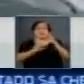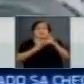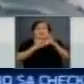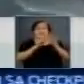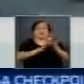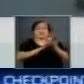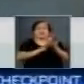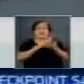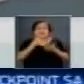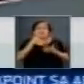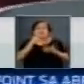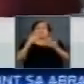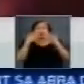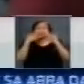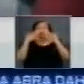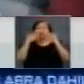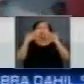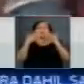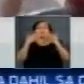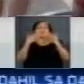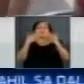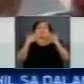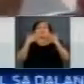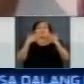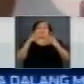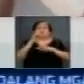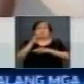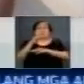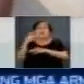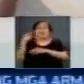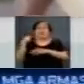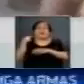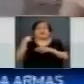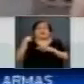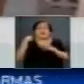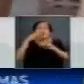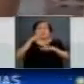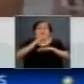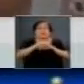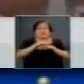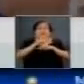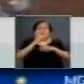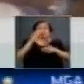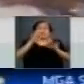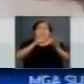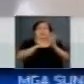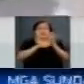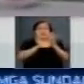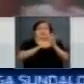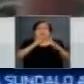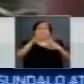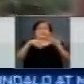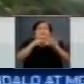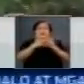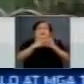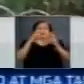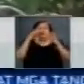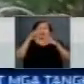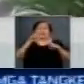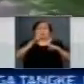dahil isa nga sa pinagpapasalamat ng COMELEC dito sa Tacloban, eh makakaboto ang mga biktima ng